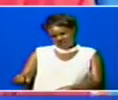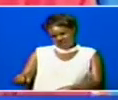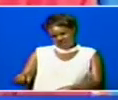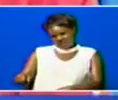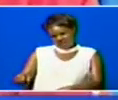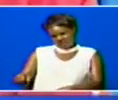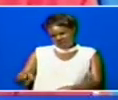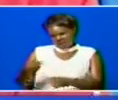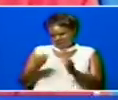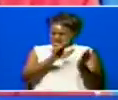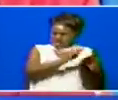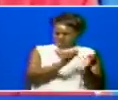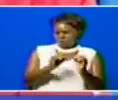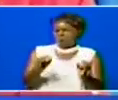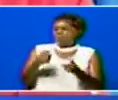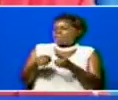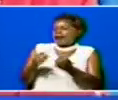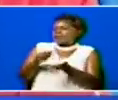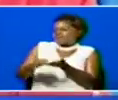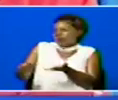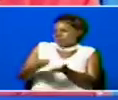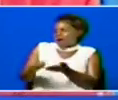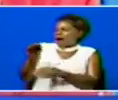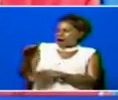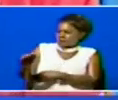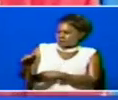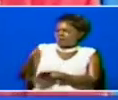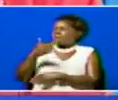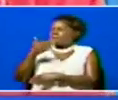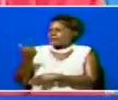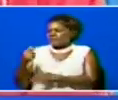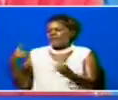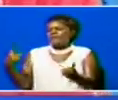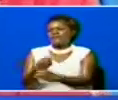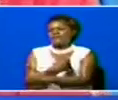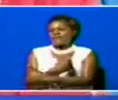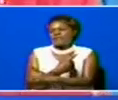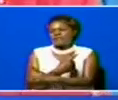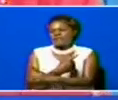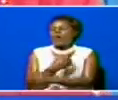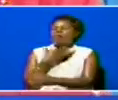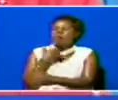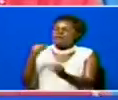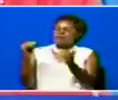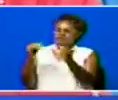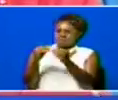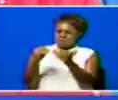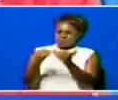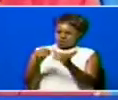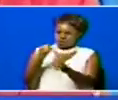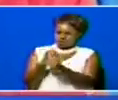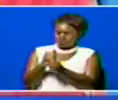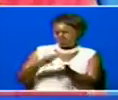sijawabeba. Lakini msamaha ambaye ni unaomba kwa mtu inakuwa tofauti sana. Ningependa tu kama mtu amefanya kama